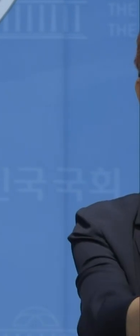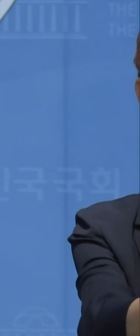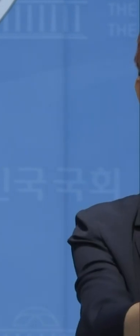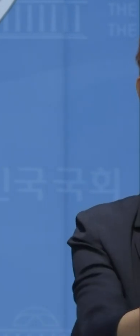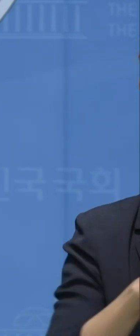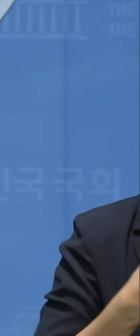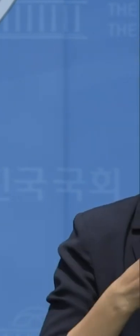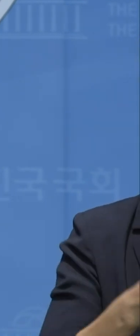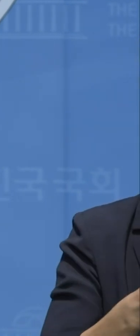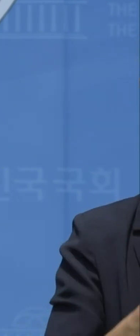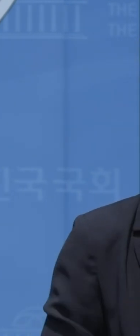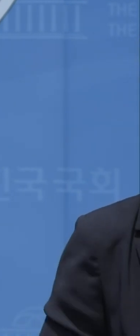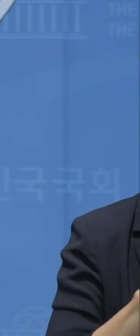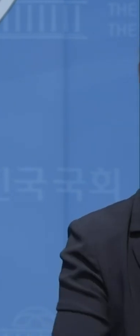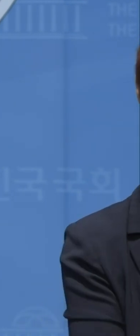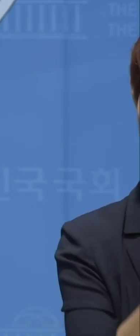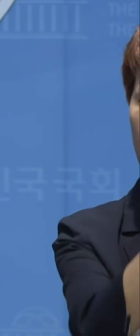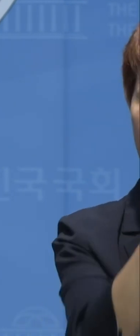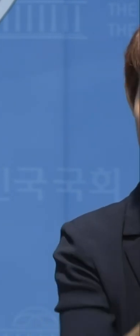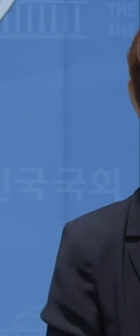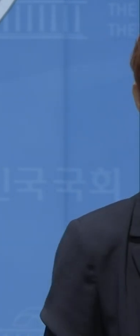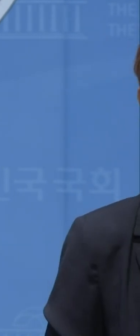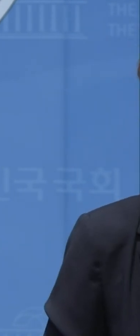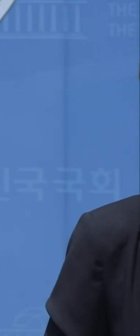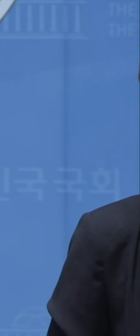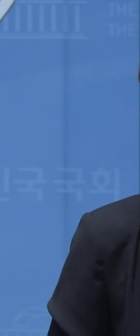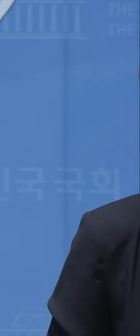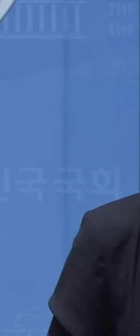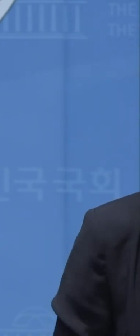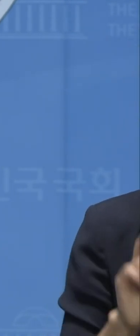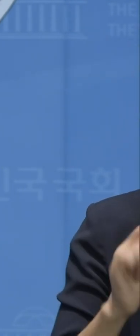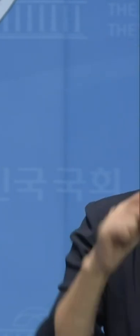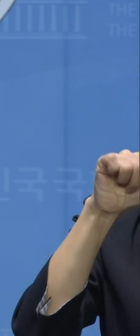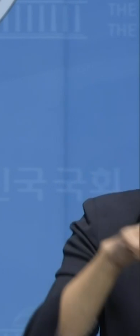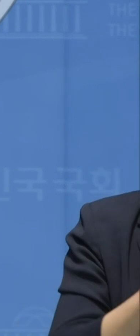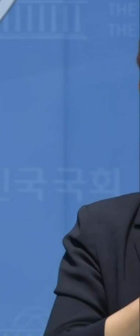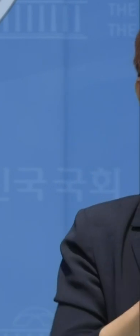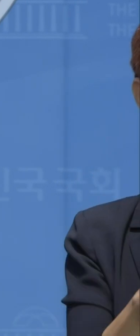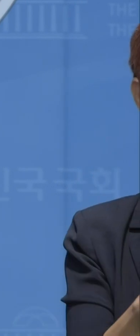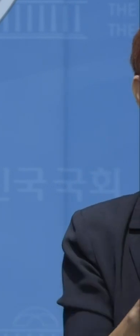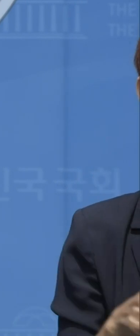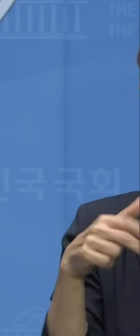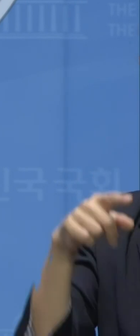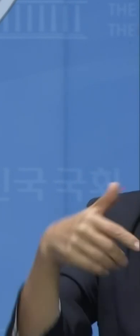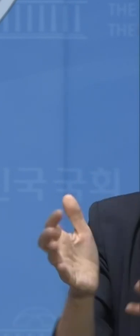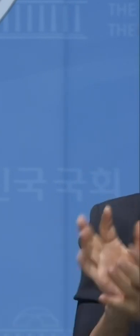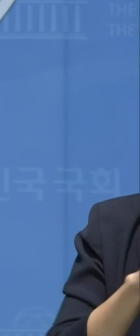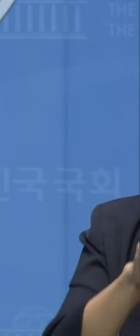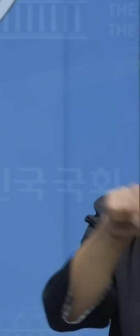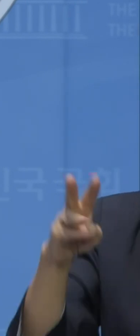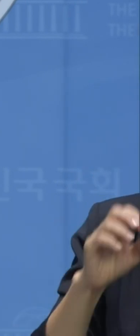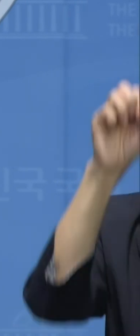독재로 잘못 들으신 거 아닙니까 김민석 최고위원은 어제 일부 조국 혁신당 의원들이